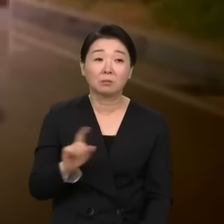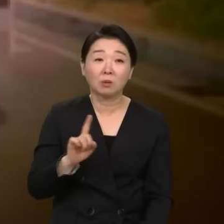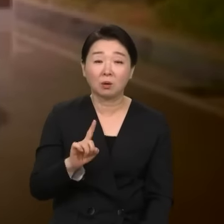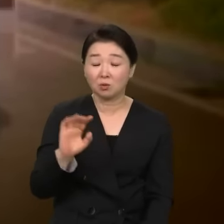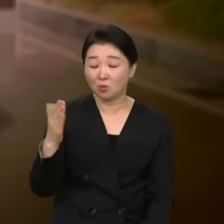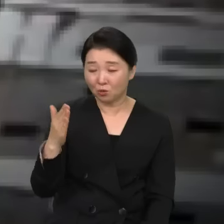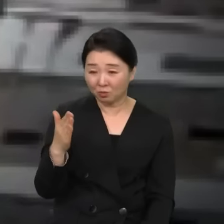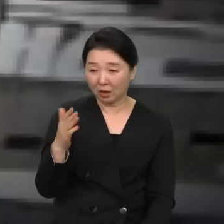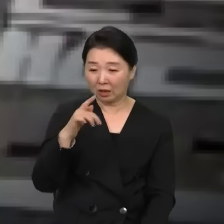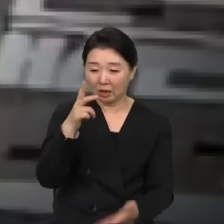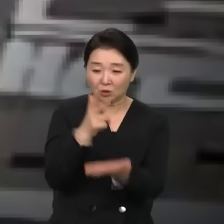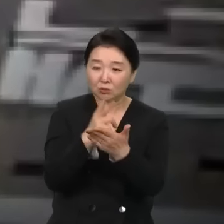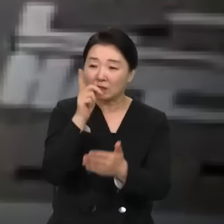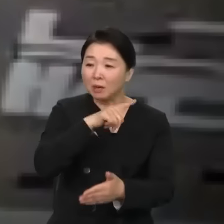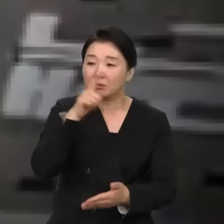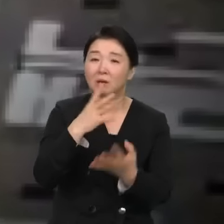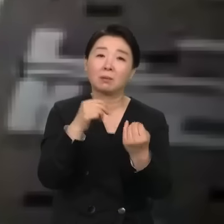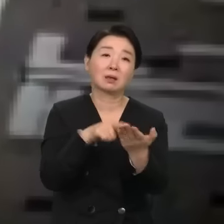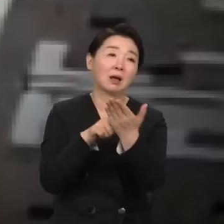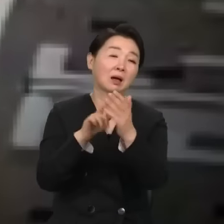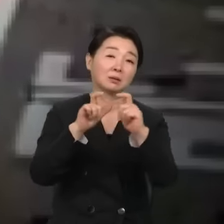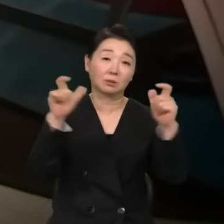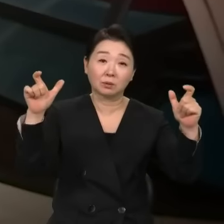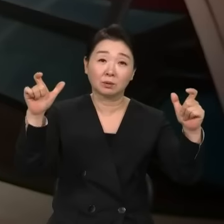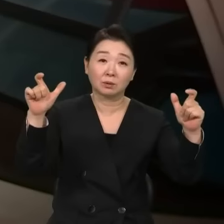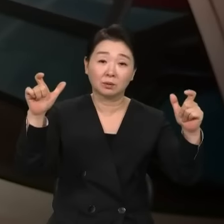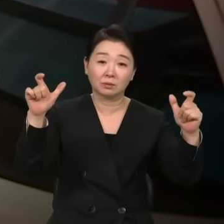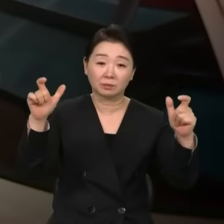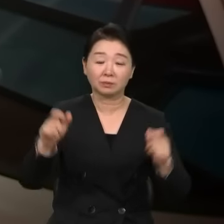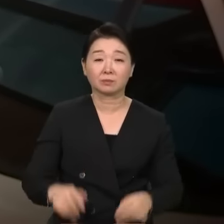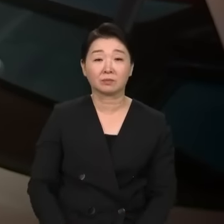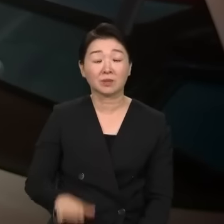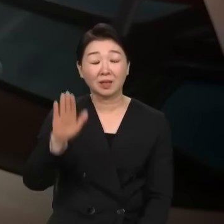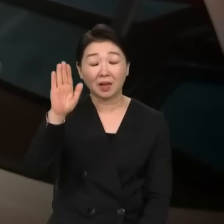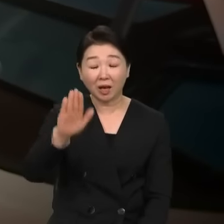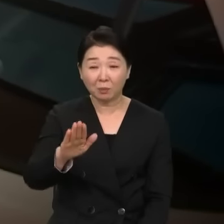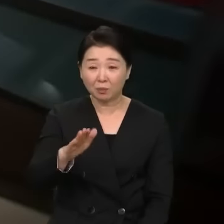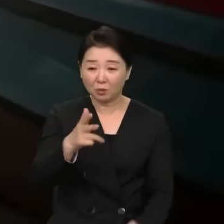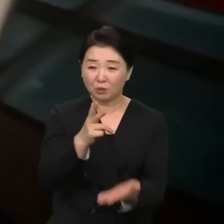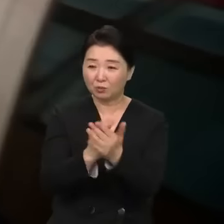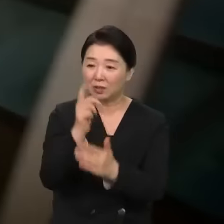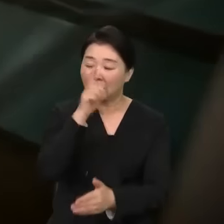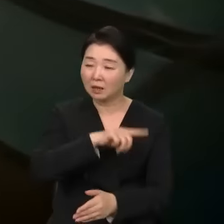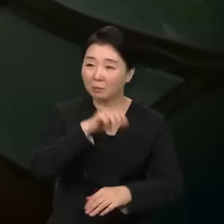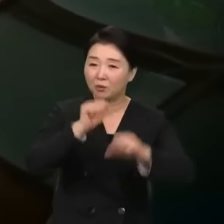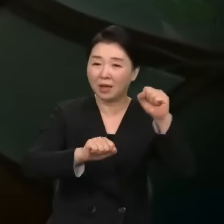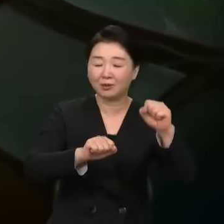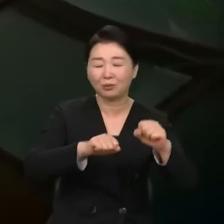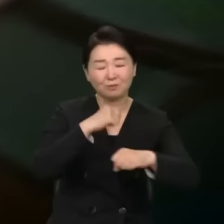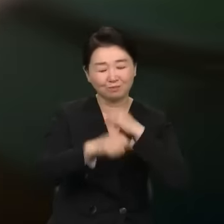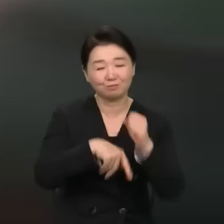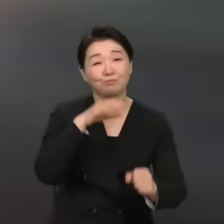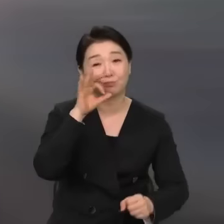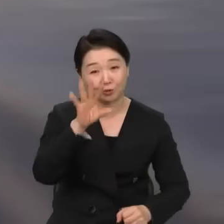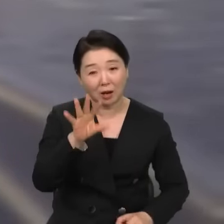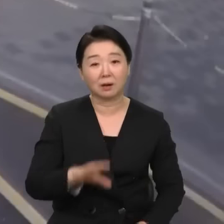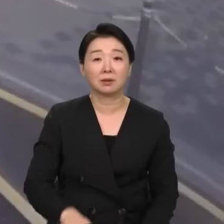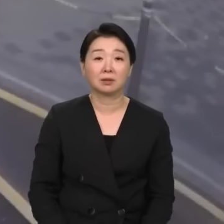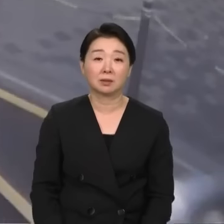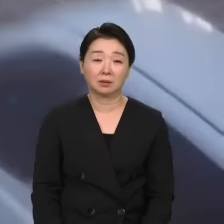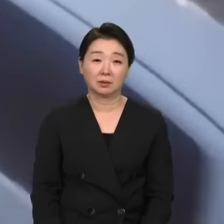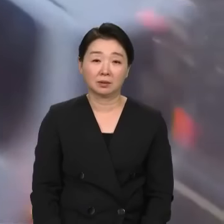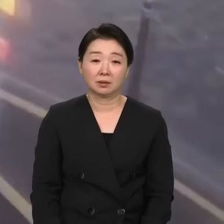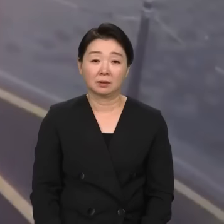최근엔 주차 빌런들이 더 자주 등장했습니다. 그런데 앞으로 이런 행동 함부로 못하게 됐습니다. 지난 7일